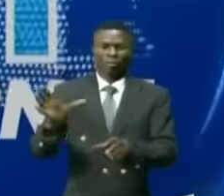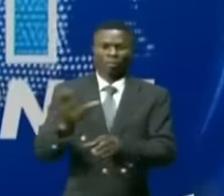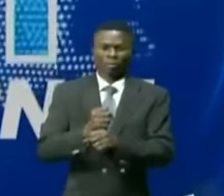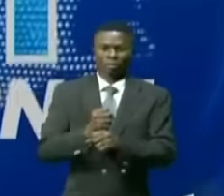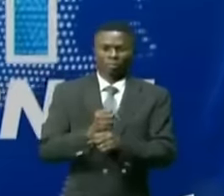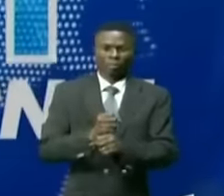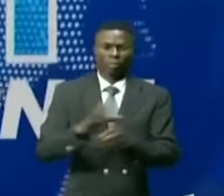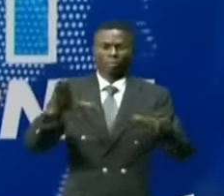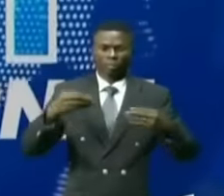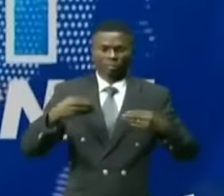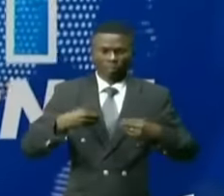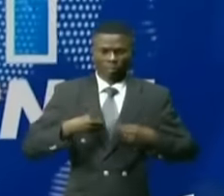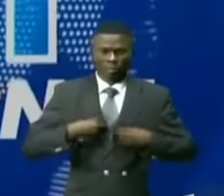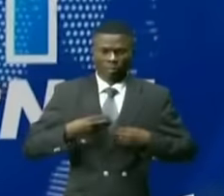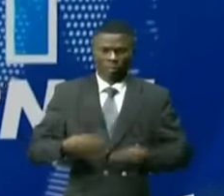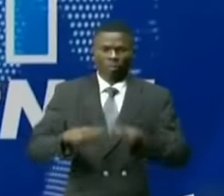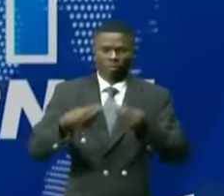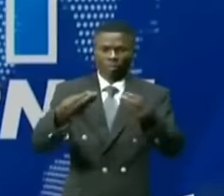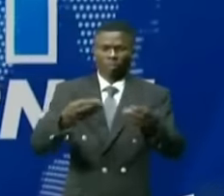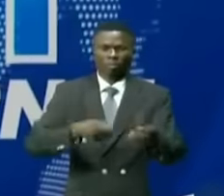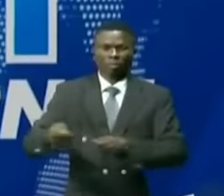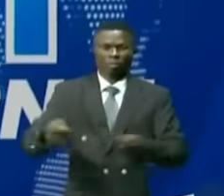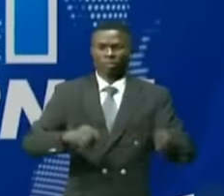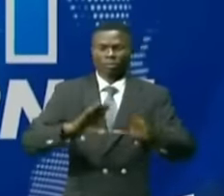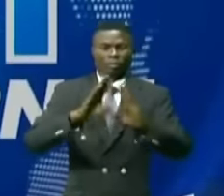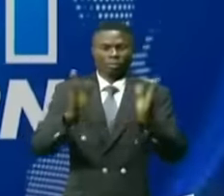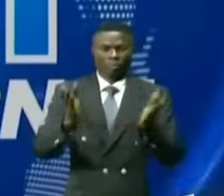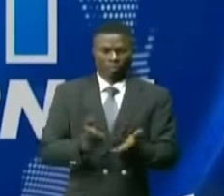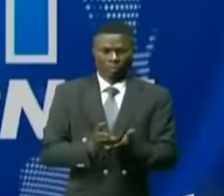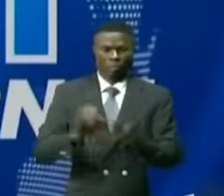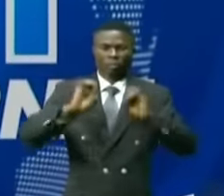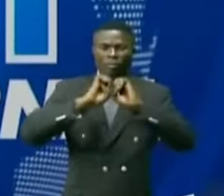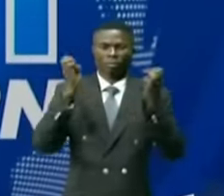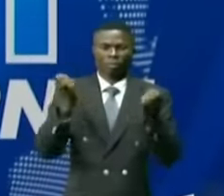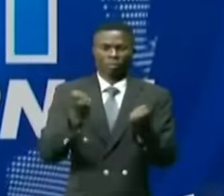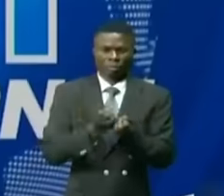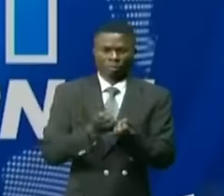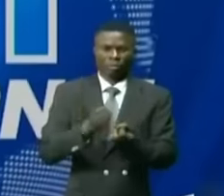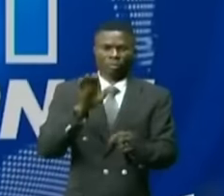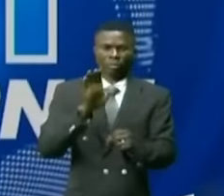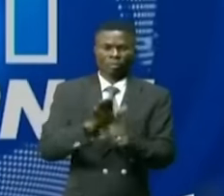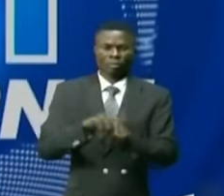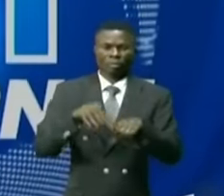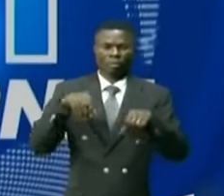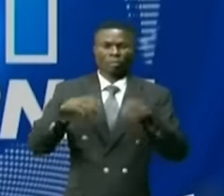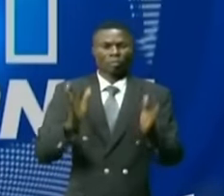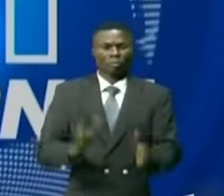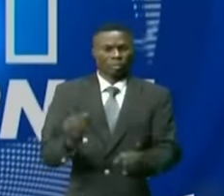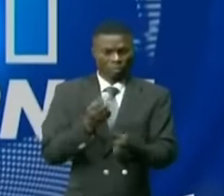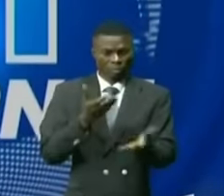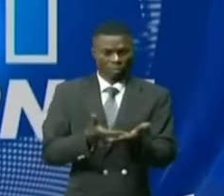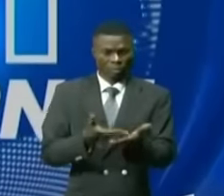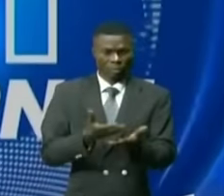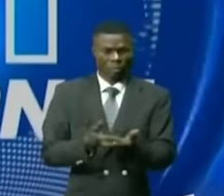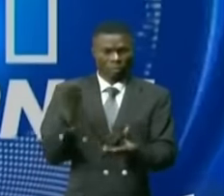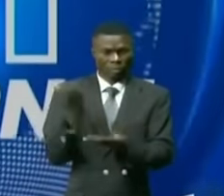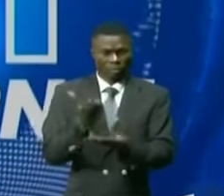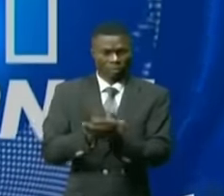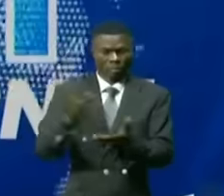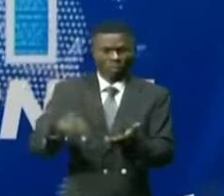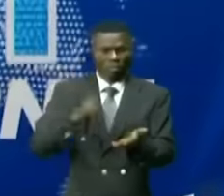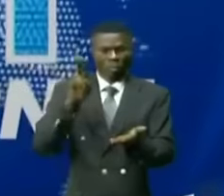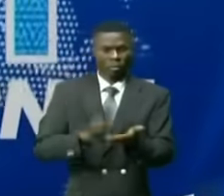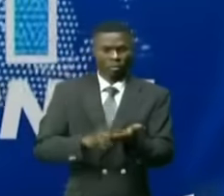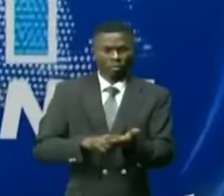de désormais céder tous les marchés de la sous-traitance aux entreprises à capitaux majoritairement congolais. Un procès verbal a été signé